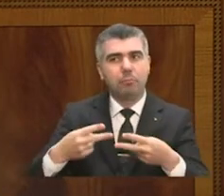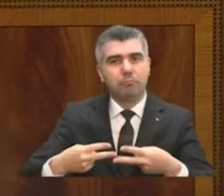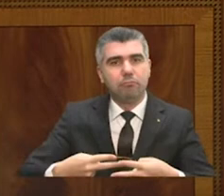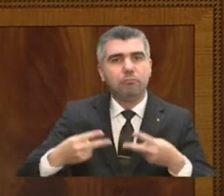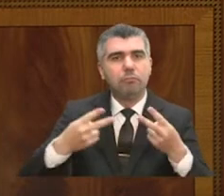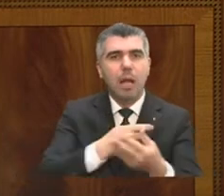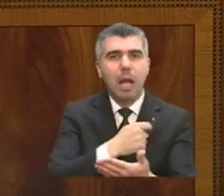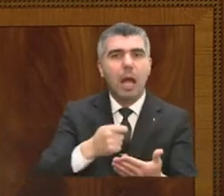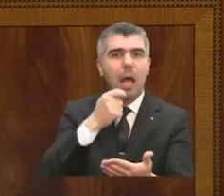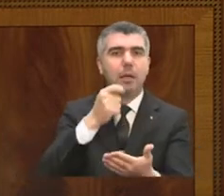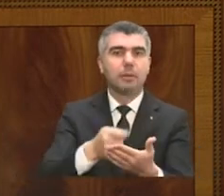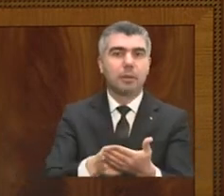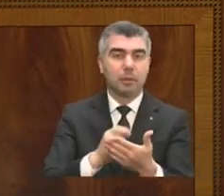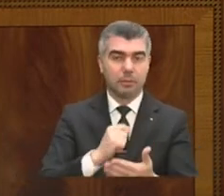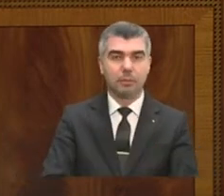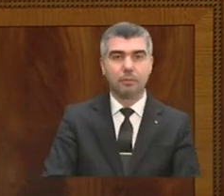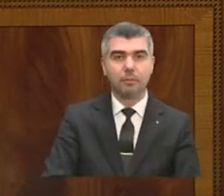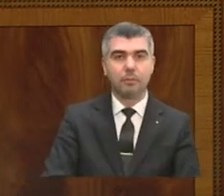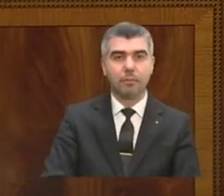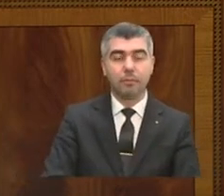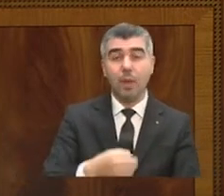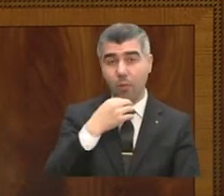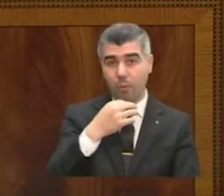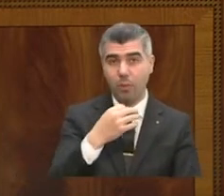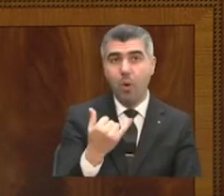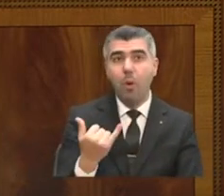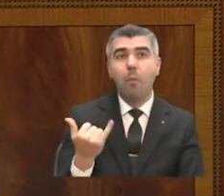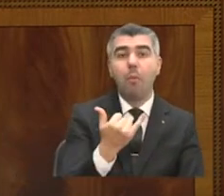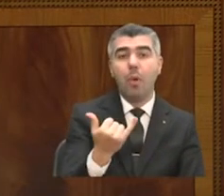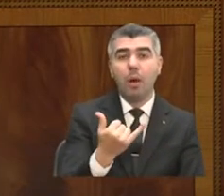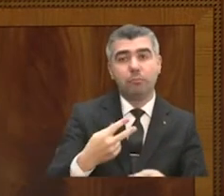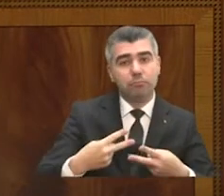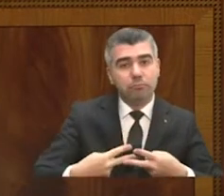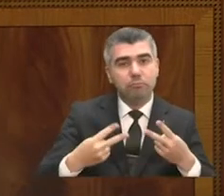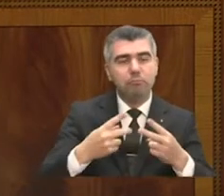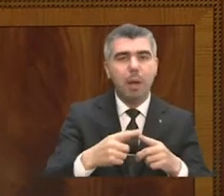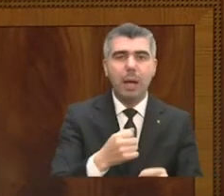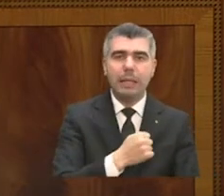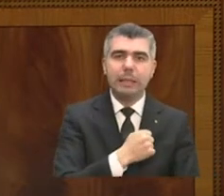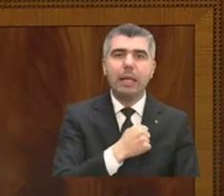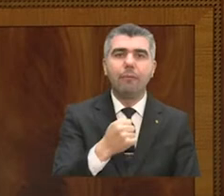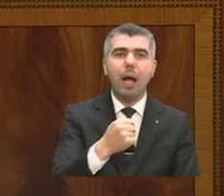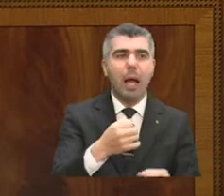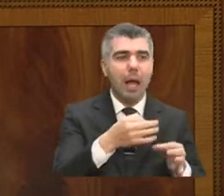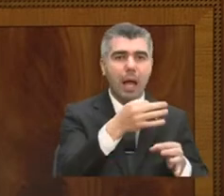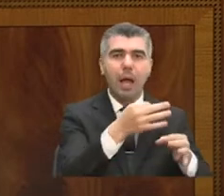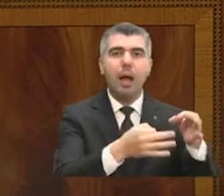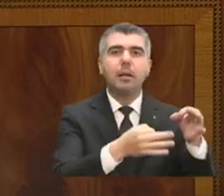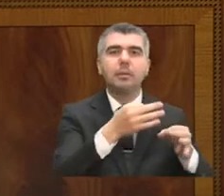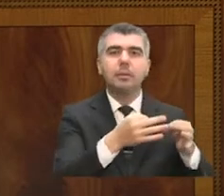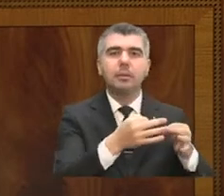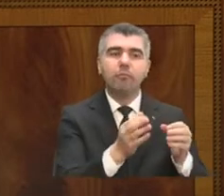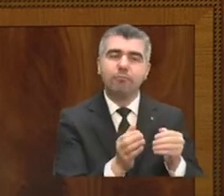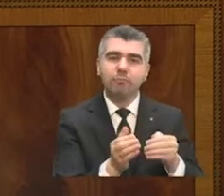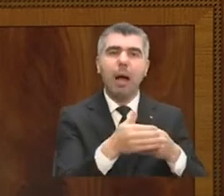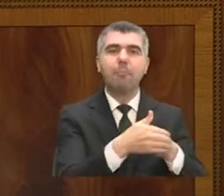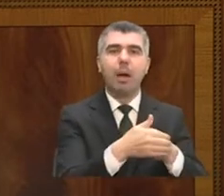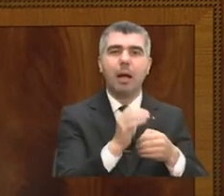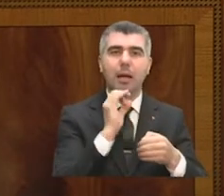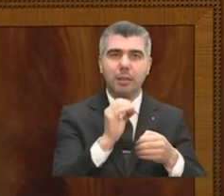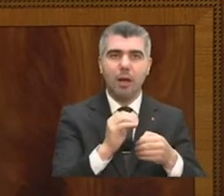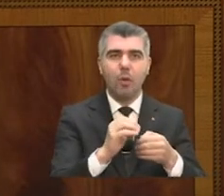d'un pays à travers toutes ces allégations? Comment est-ce qu'on peut prétendre défendre